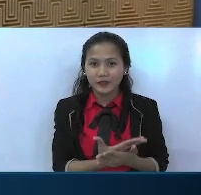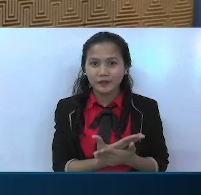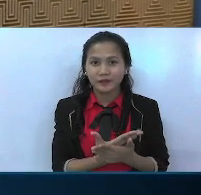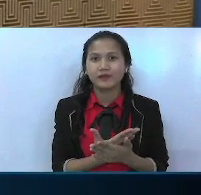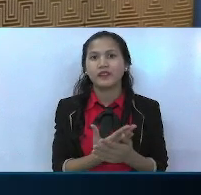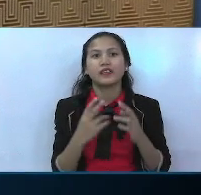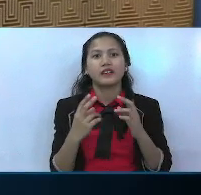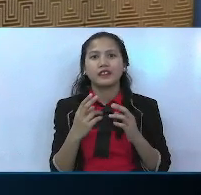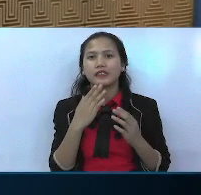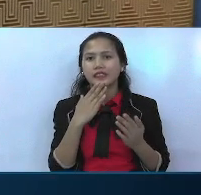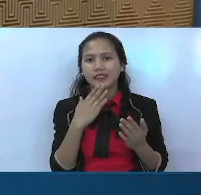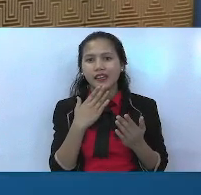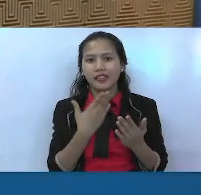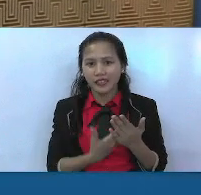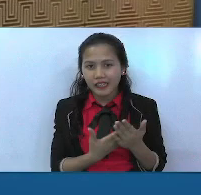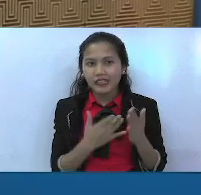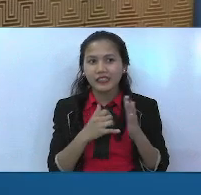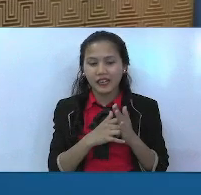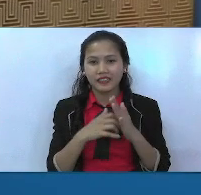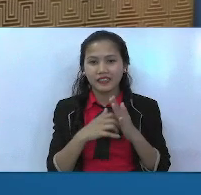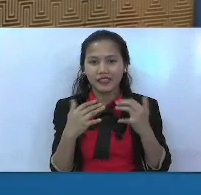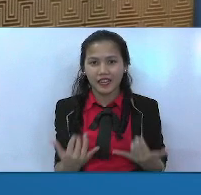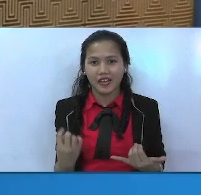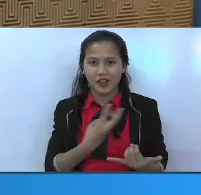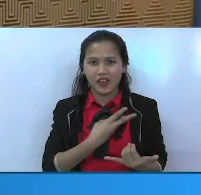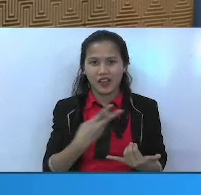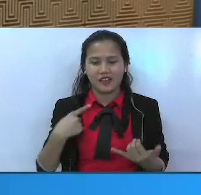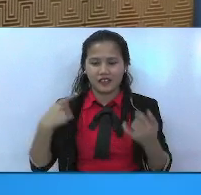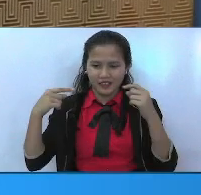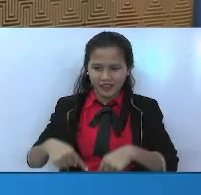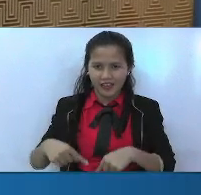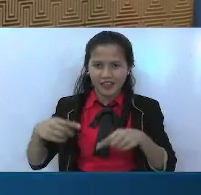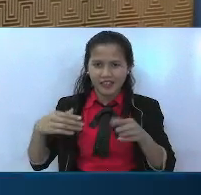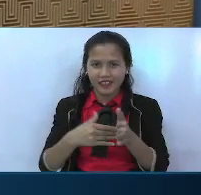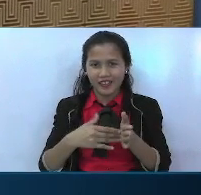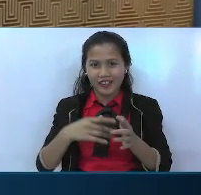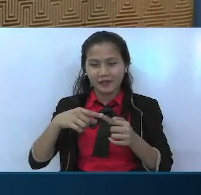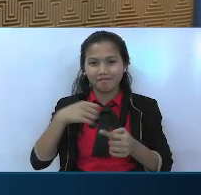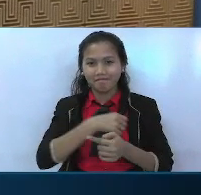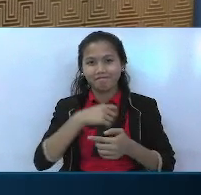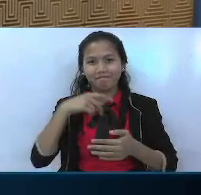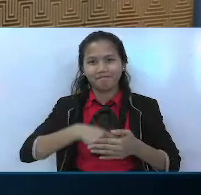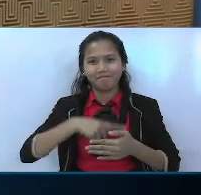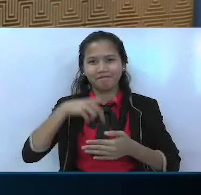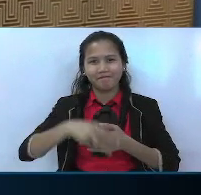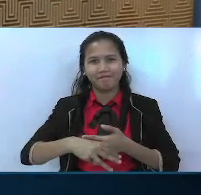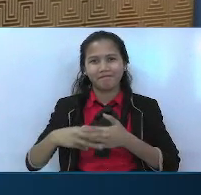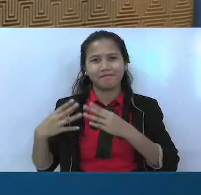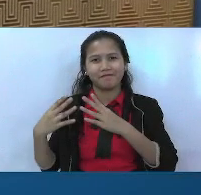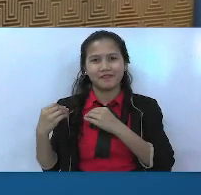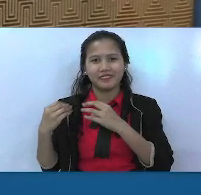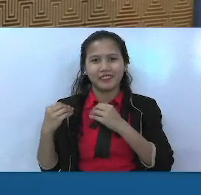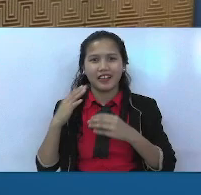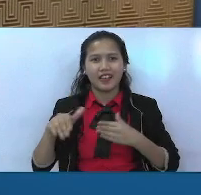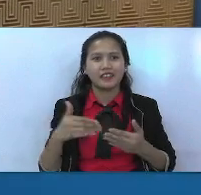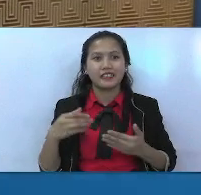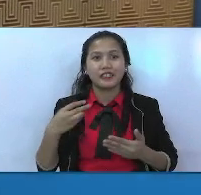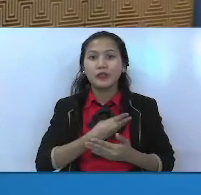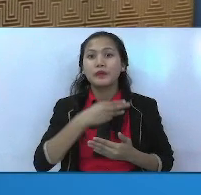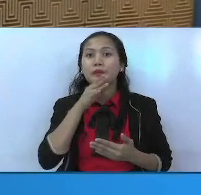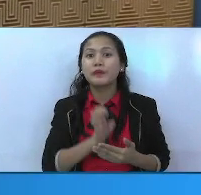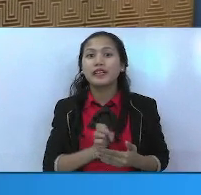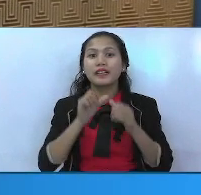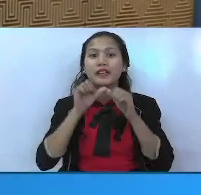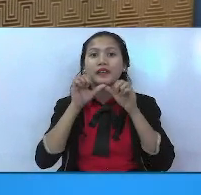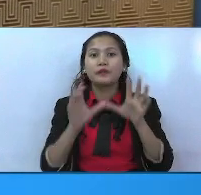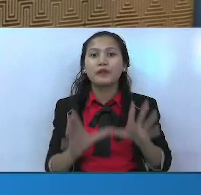back at masaya. Yeah, ako rin natutuwa ako na after ng isang linggo nakabalik din ako. Nakabalik what? Tayo. Okay, natutuwa kami na nakabalik kami. Ako.